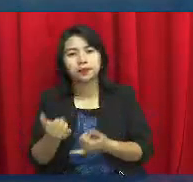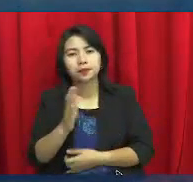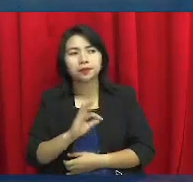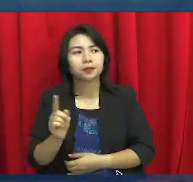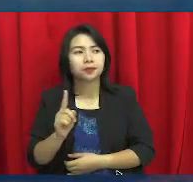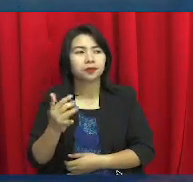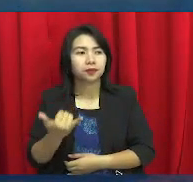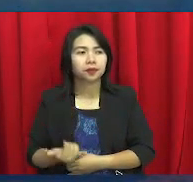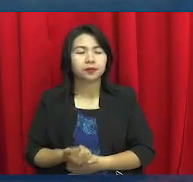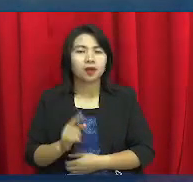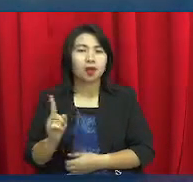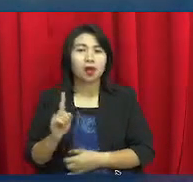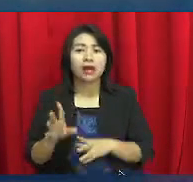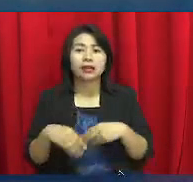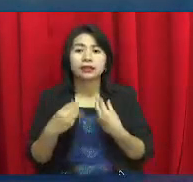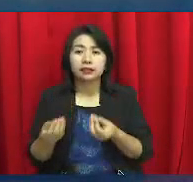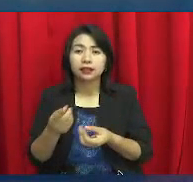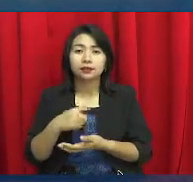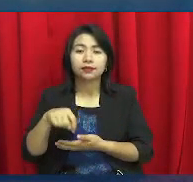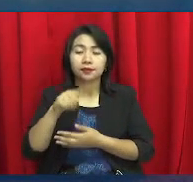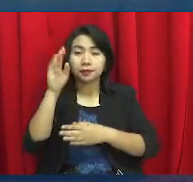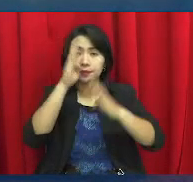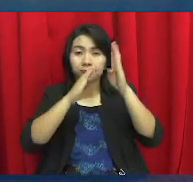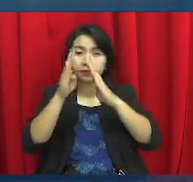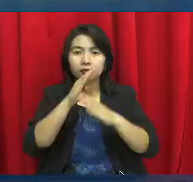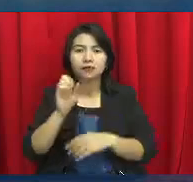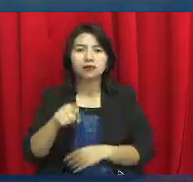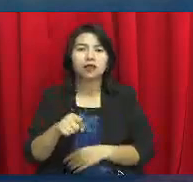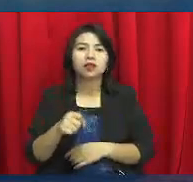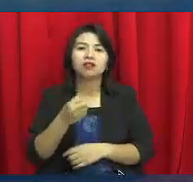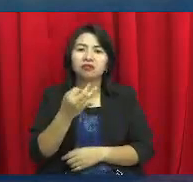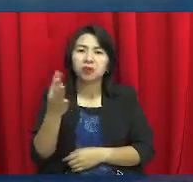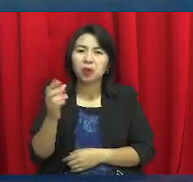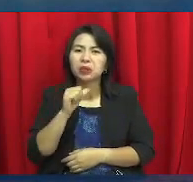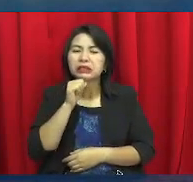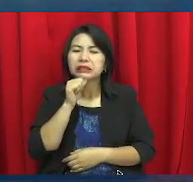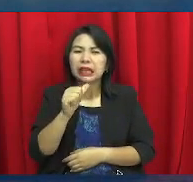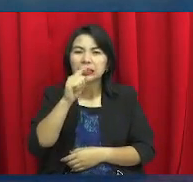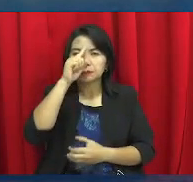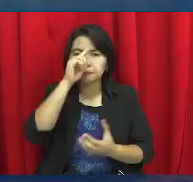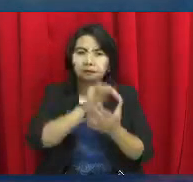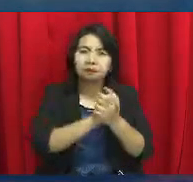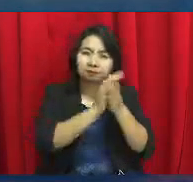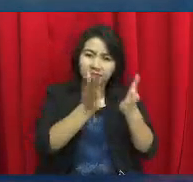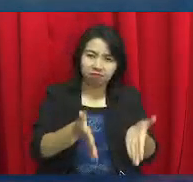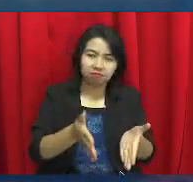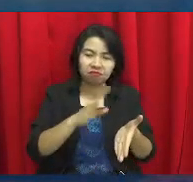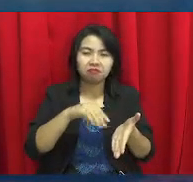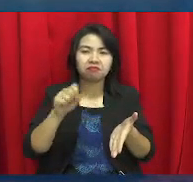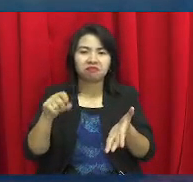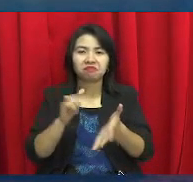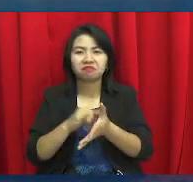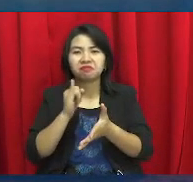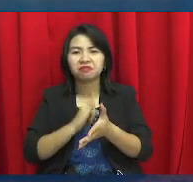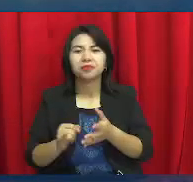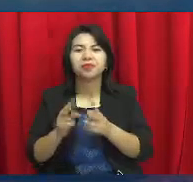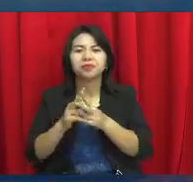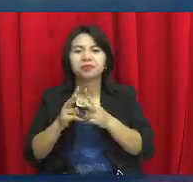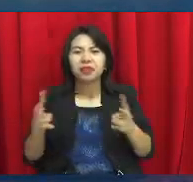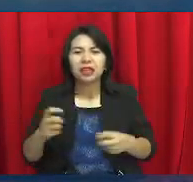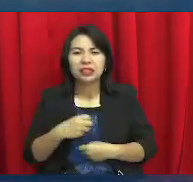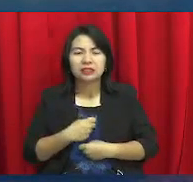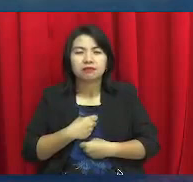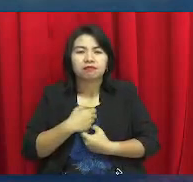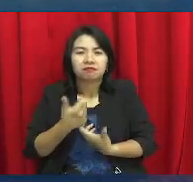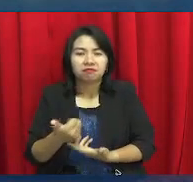ang magbibigay ng kapintasan sa atin ay unbeliever. No, yun ang nakakatakot, mga kapatid. So sasabihin na sa atin,